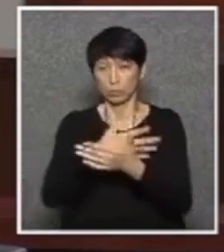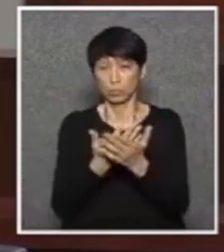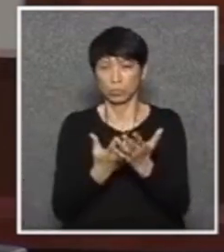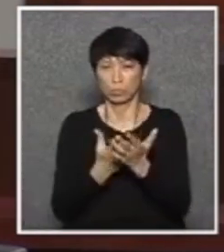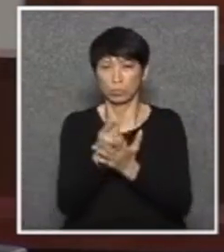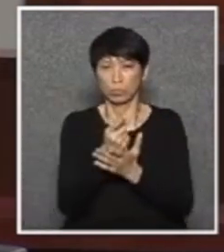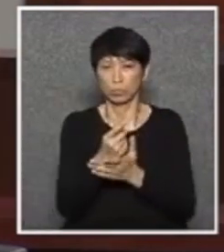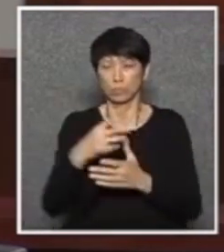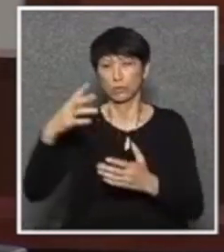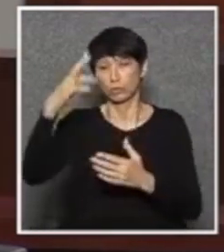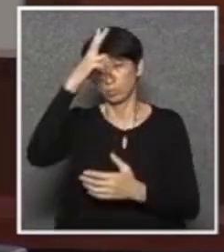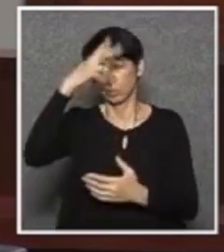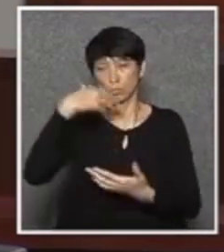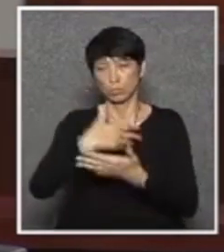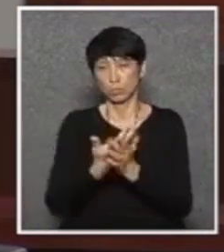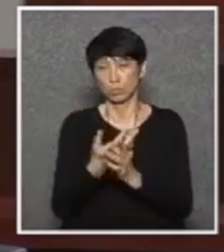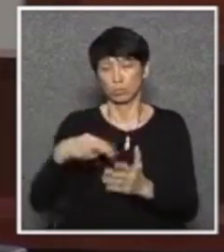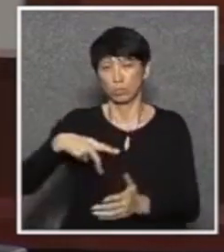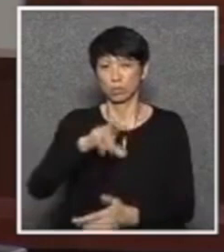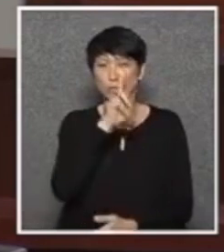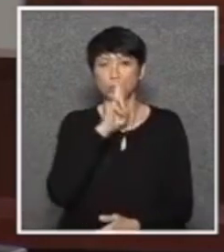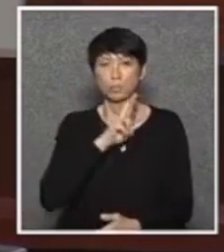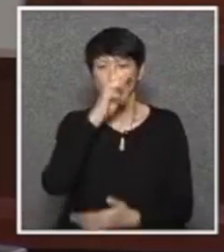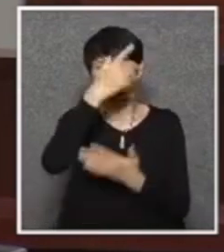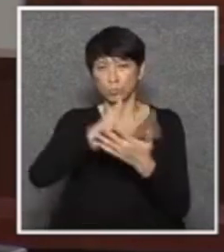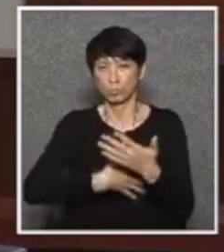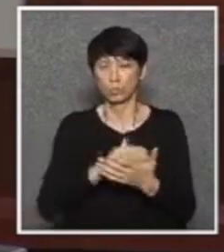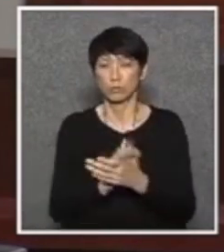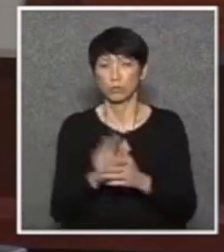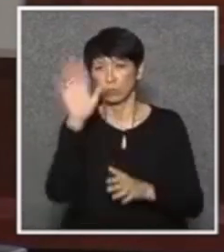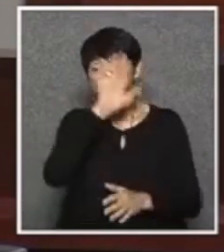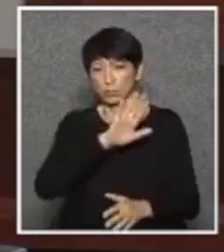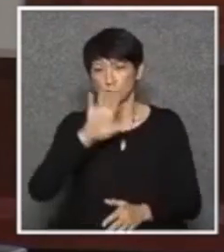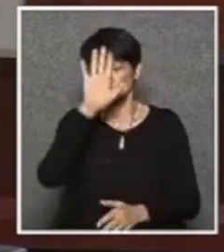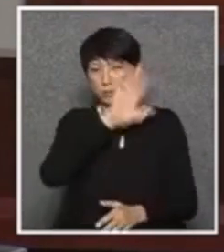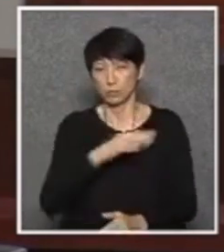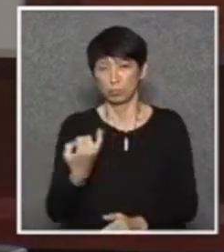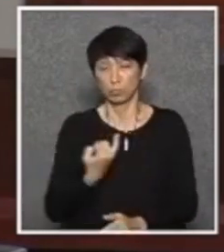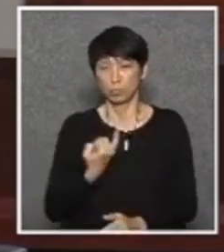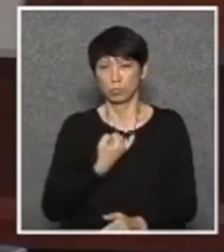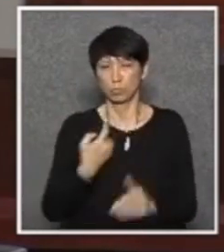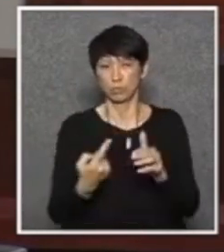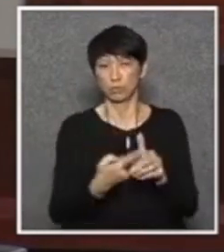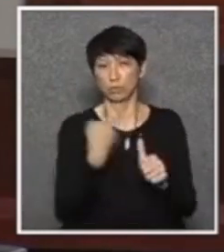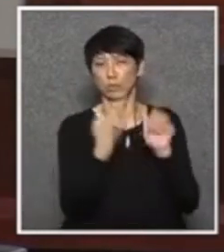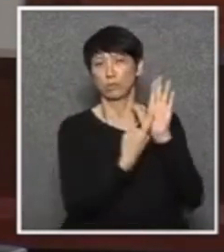政府立下行政會議保密制掩飾罪惡的先例。